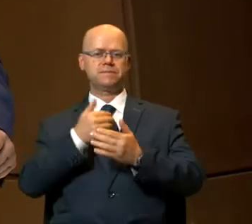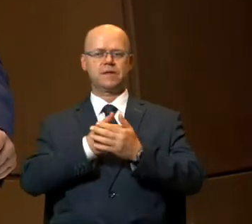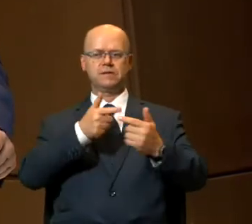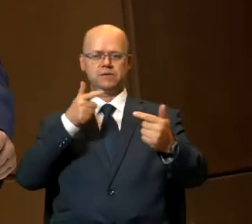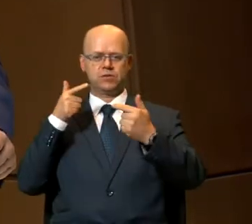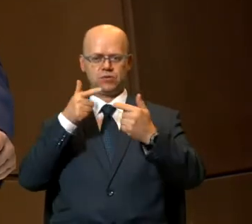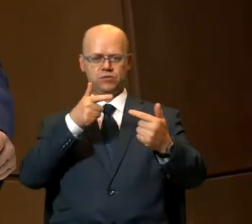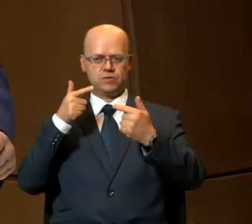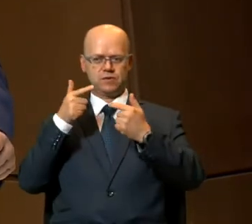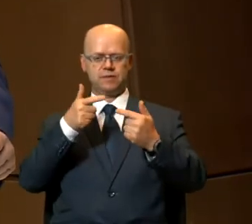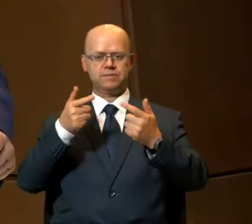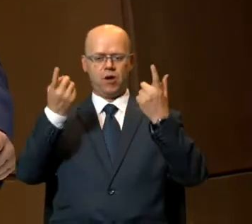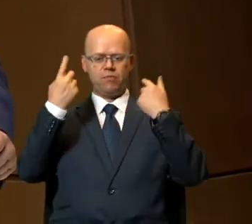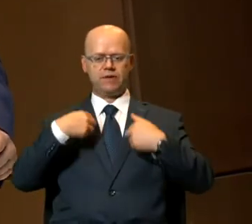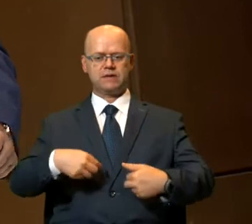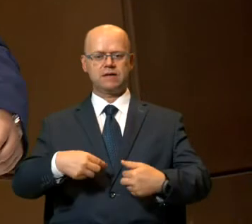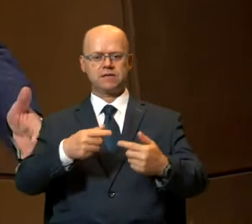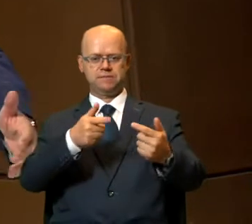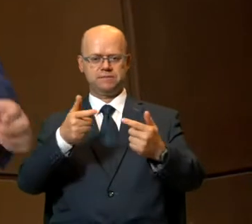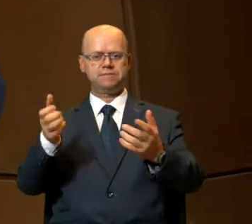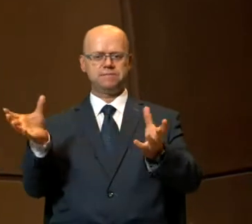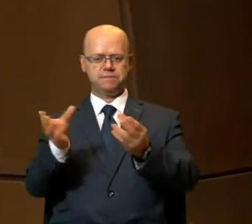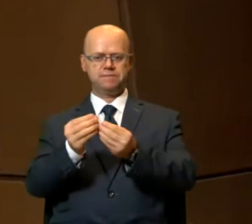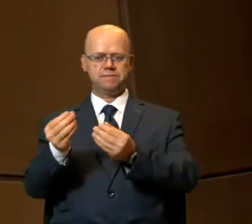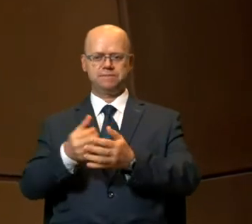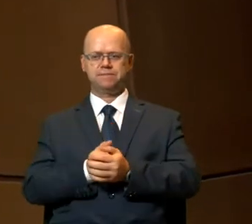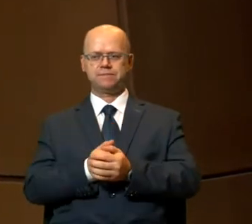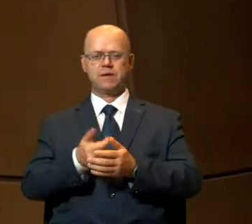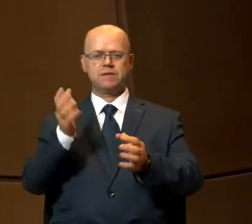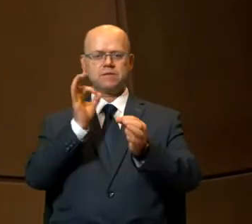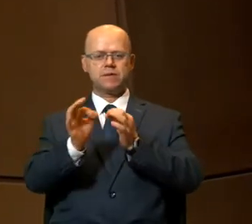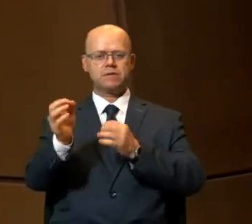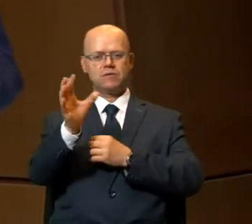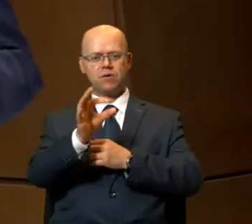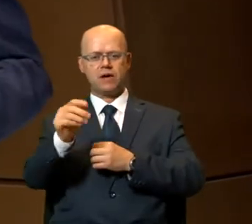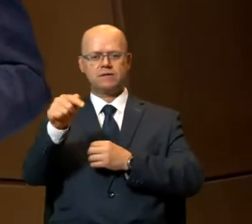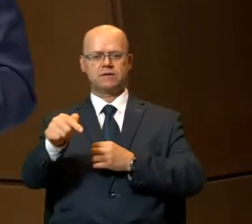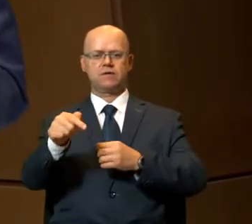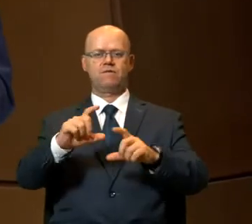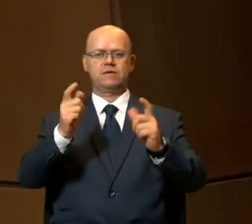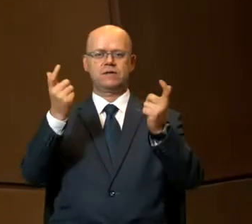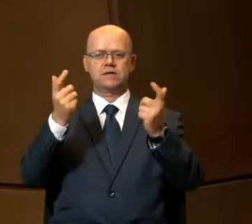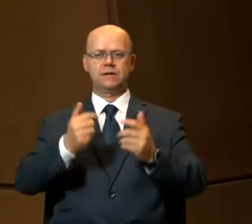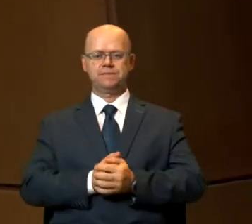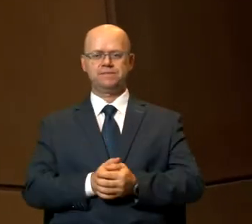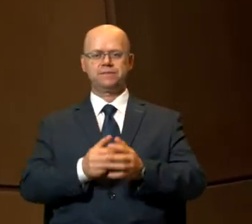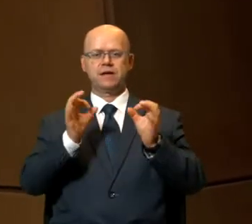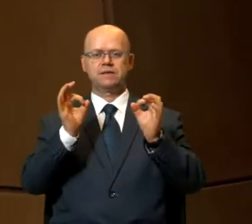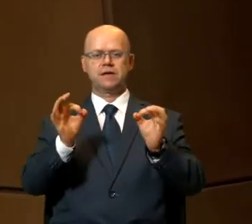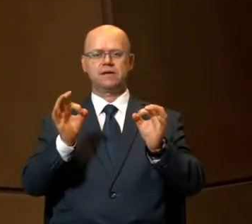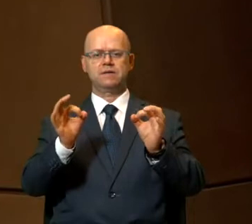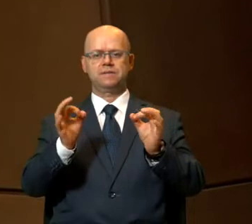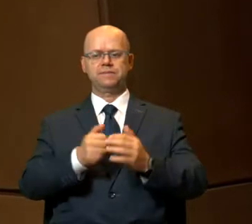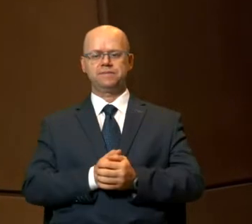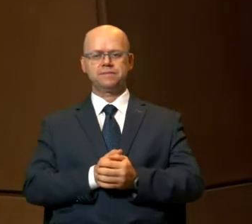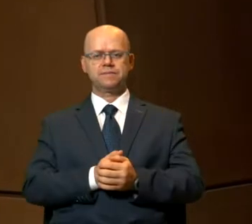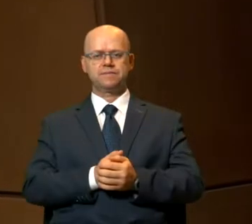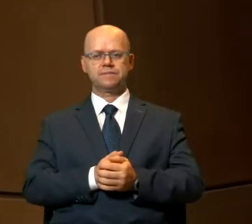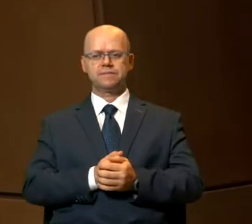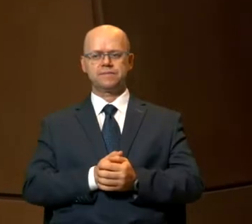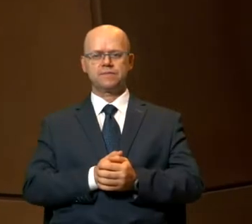Forum Obywatelskiego, specjalnie stworzonego z tej okazji, a teraz właśnie rytuał, który odbywa